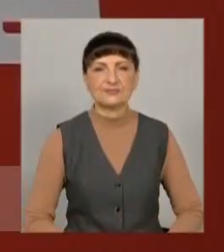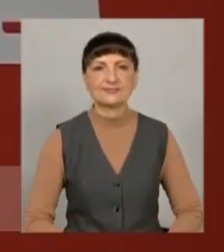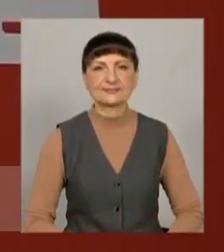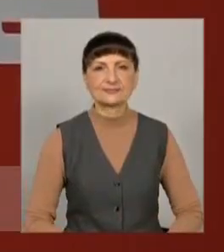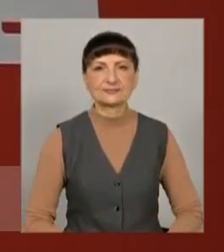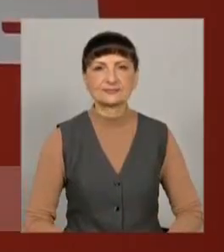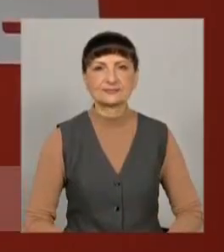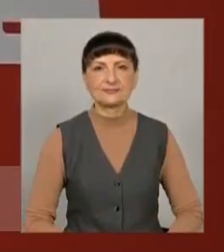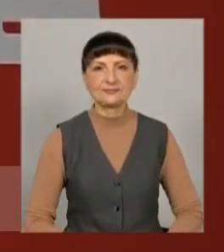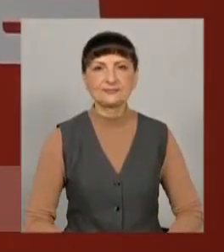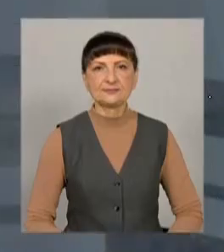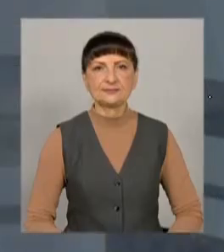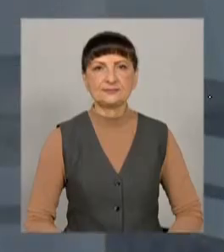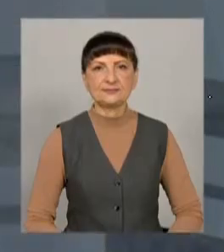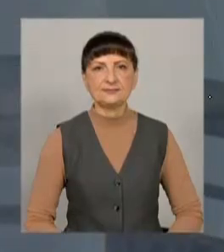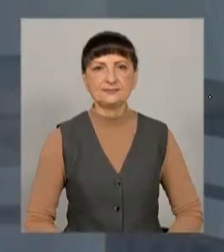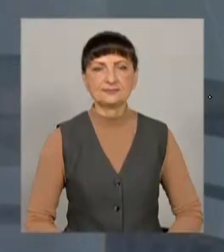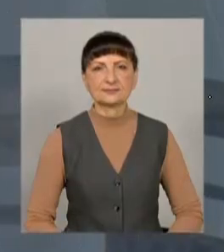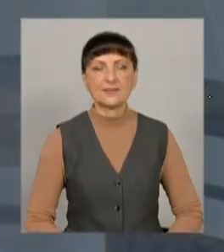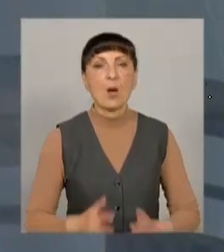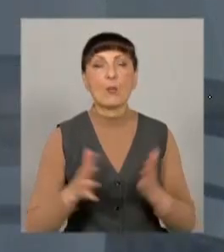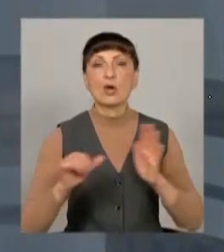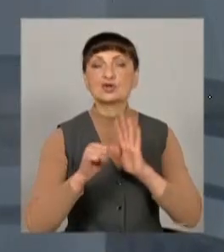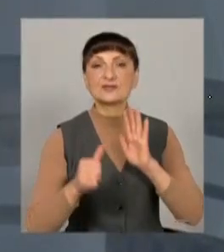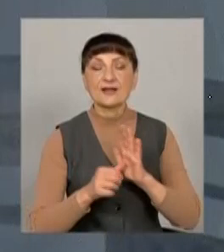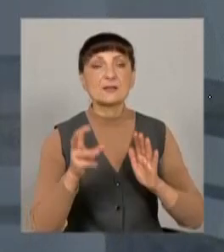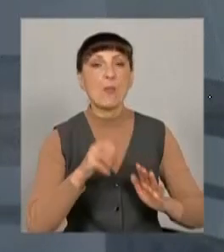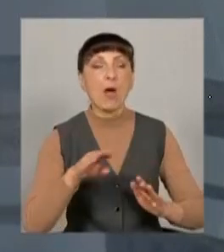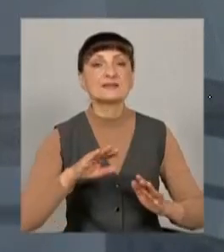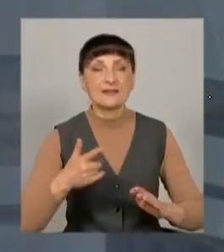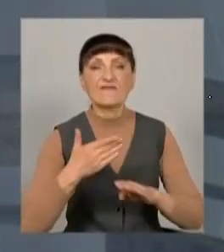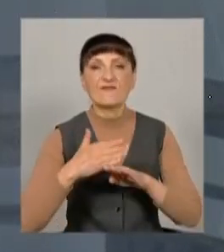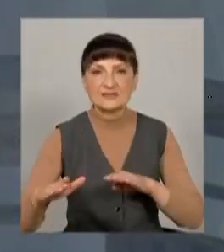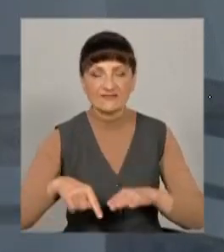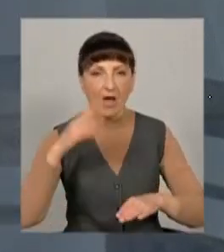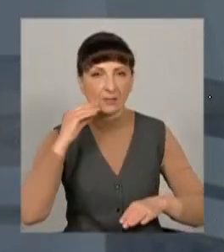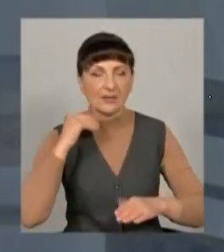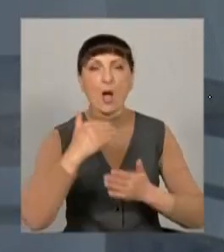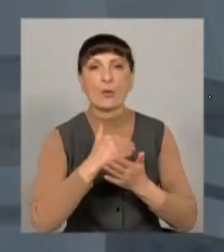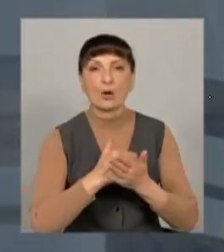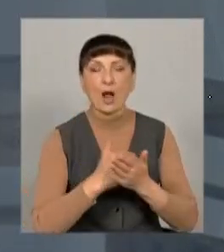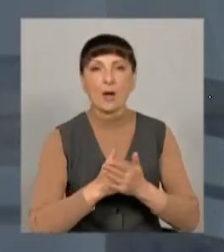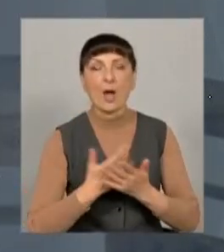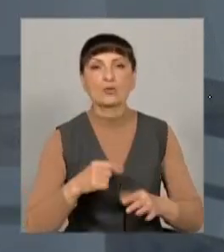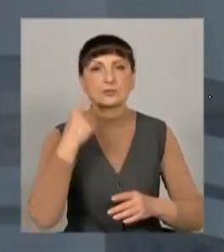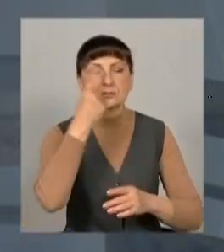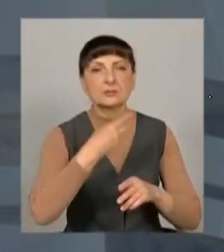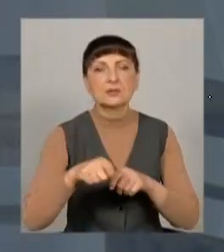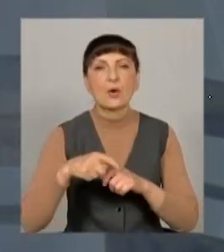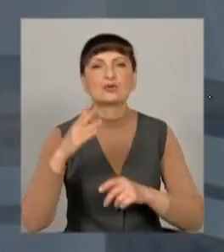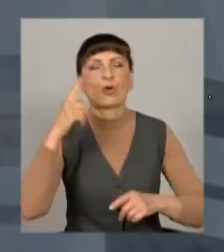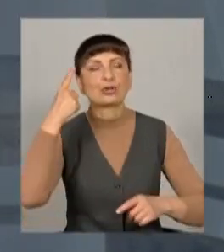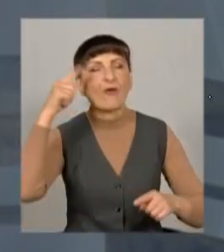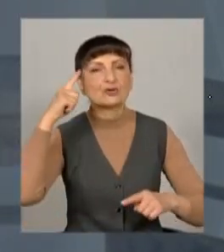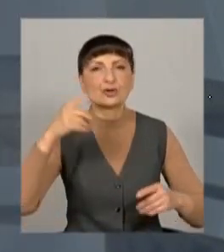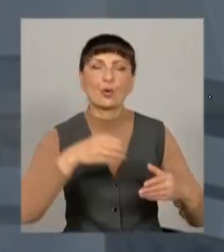Калуов, телеканал «Алматы». Более 16 миллиардов тенге выделят в Алматы на программу подушевого финансирования творческих